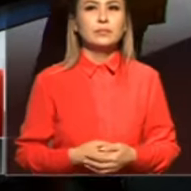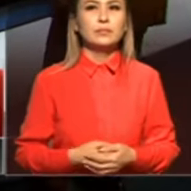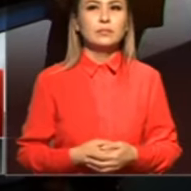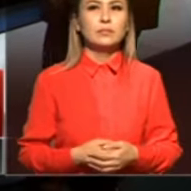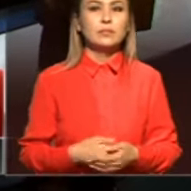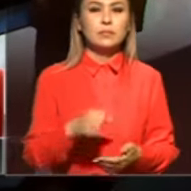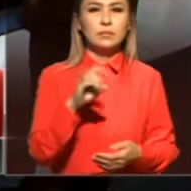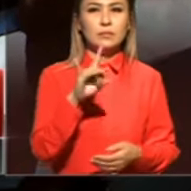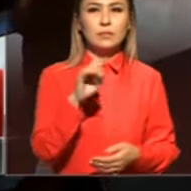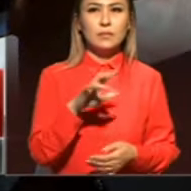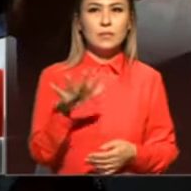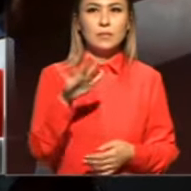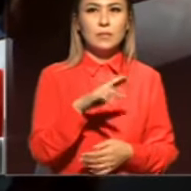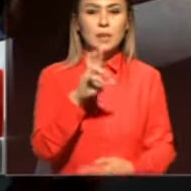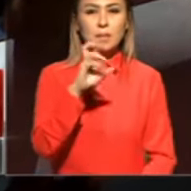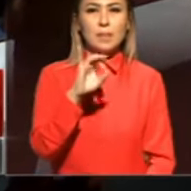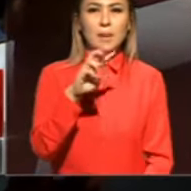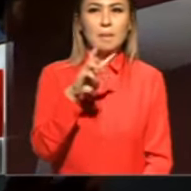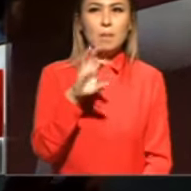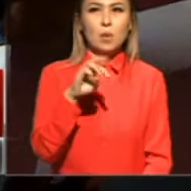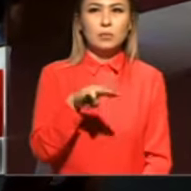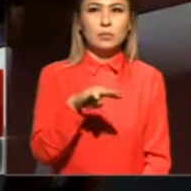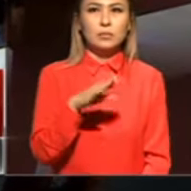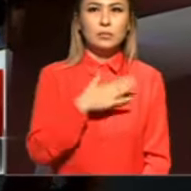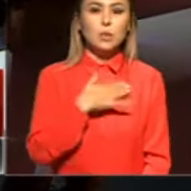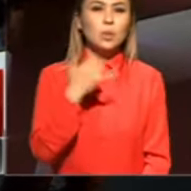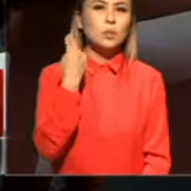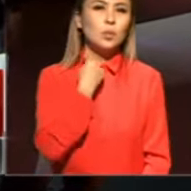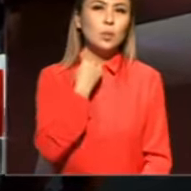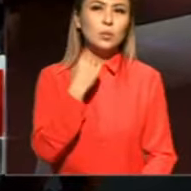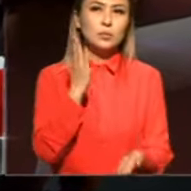аралдары мен Бермуд аралдарына біздің қарызымыз бар.